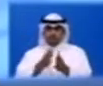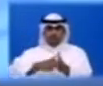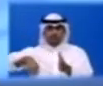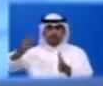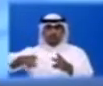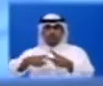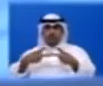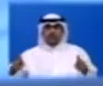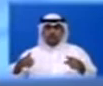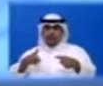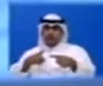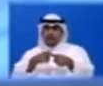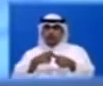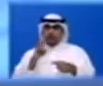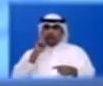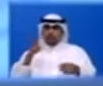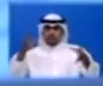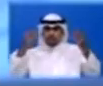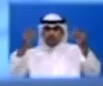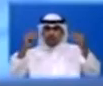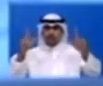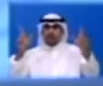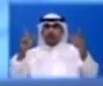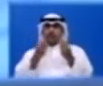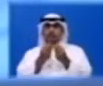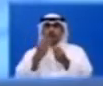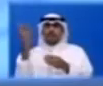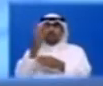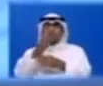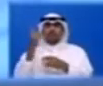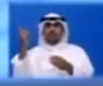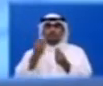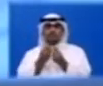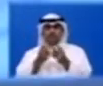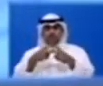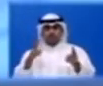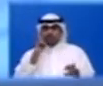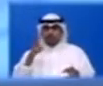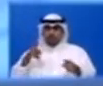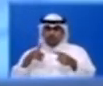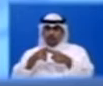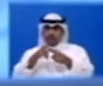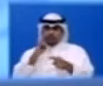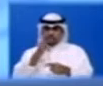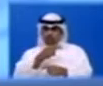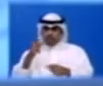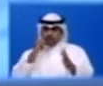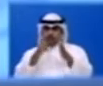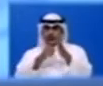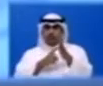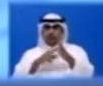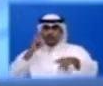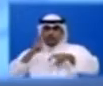الامه معرضا اعلاميا ثقافيا في مجمع الافنيوز ويتضمن المعرض الكثير من الاصدارات التوثيقيه